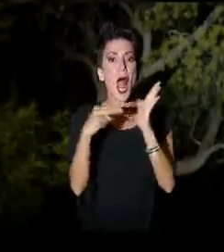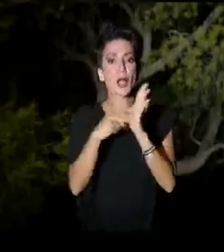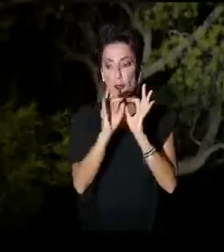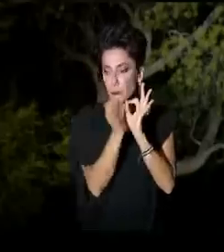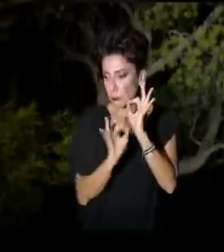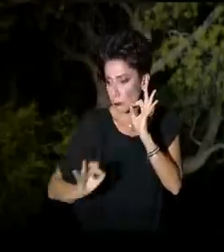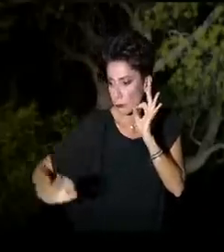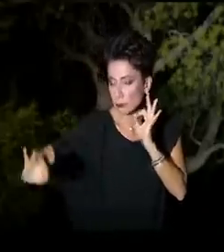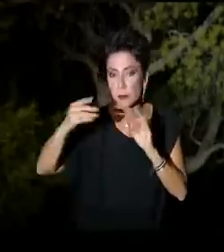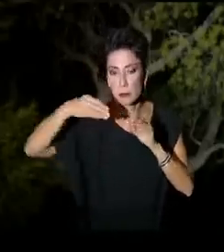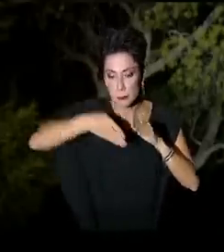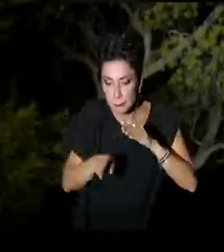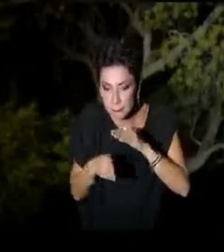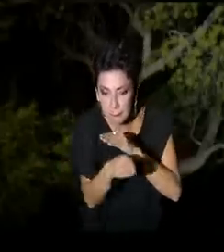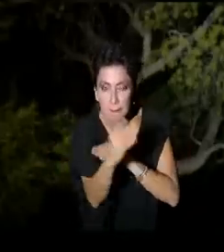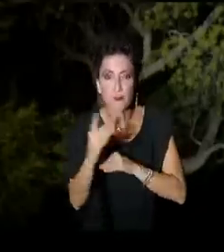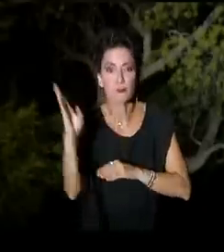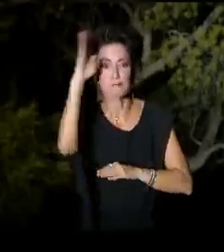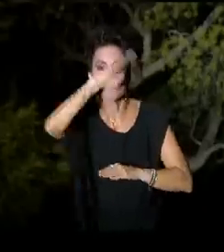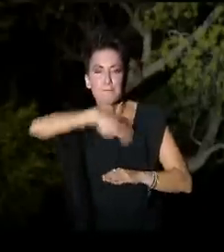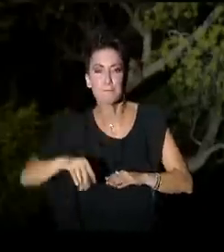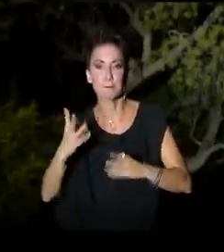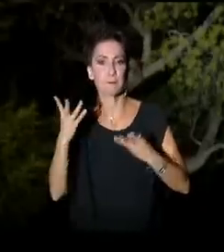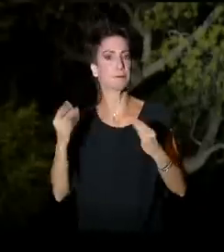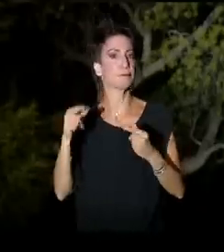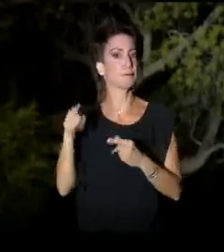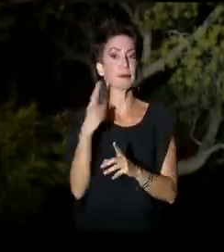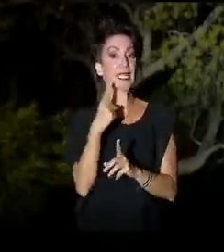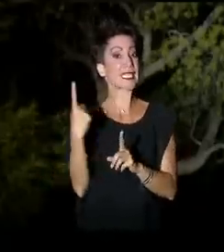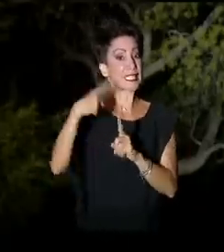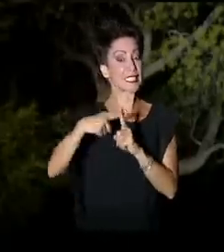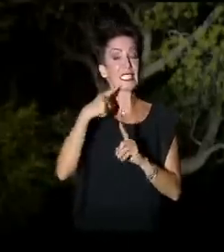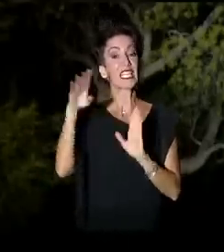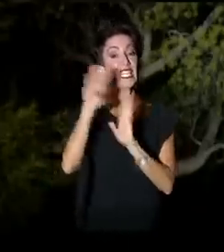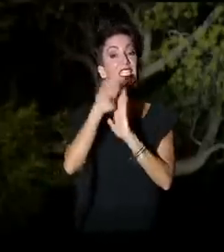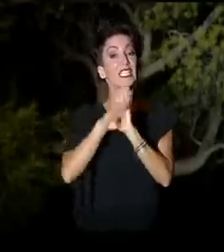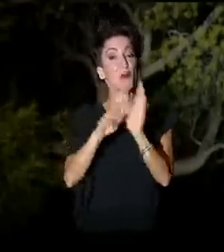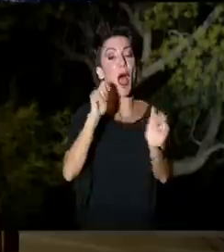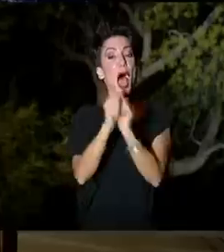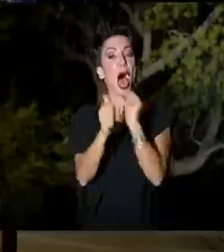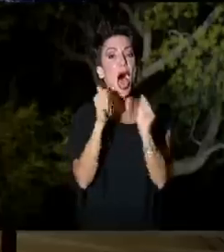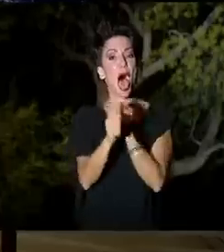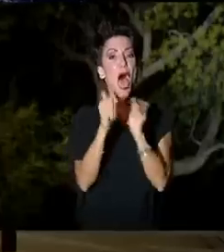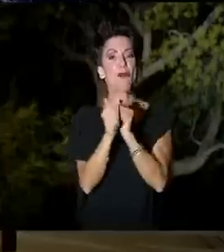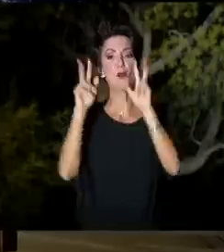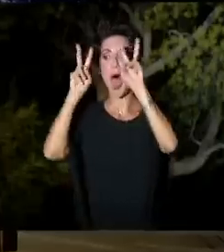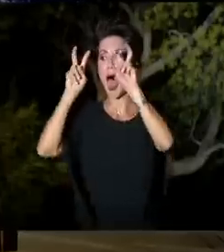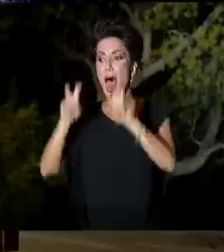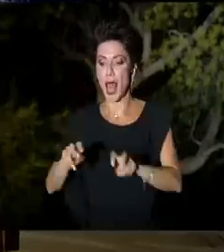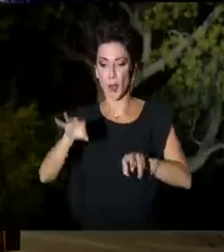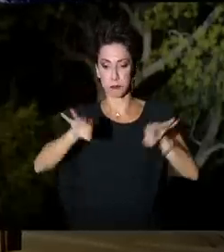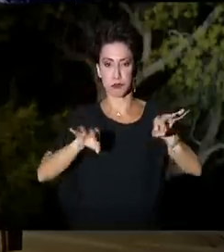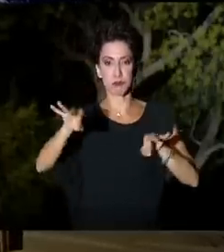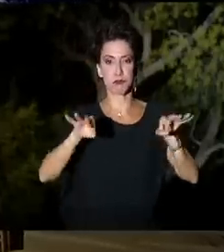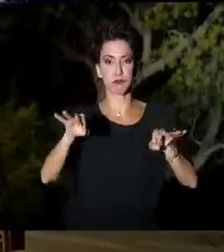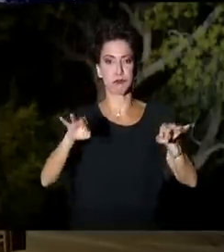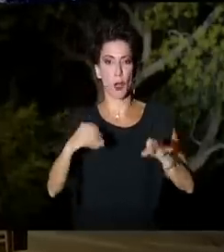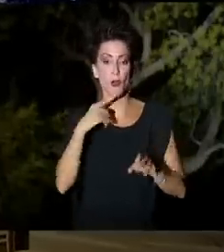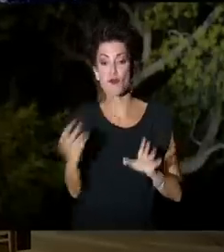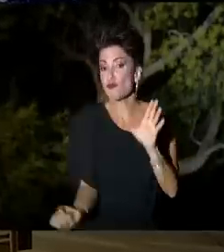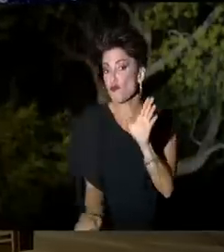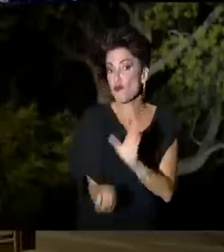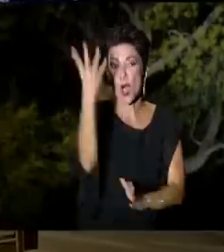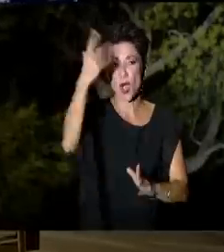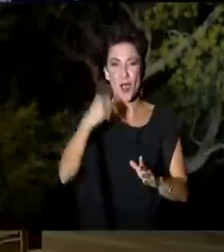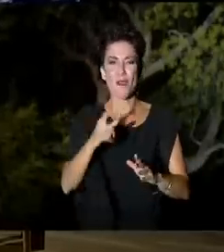των οδεύσεων των καλωδιώσεων στα μνημεία και του συστήματος αυτοματισμού και ελέγχου των φωτιστικών σωμάτων. Τα νέα φωτιστικά